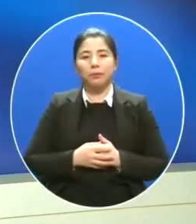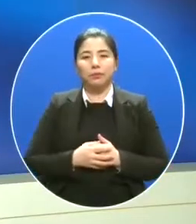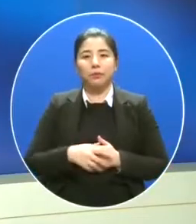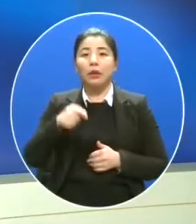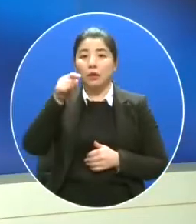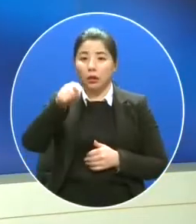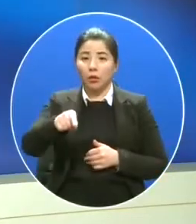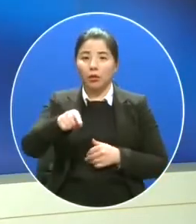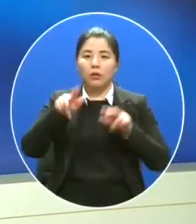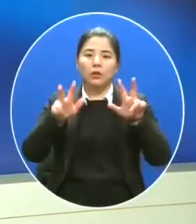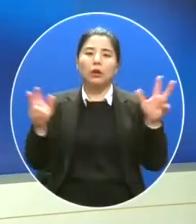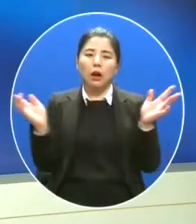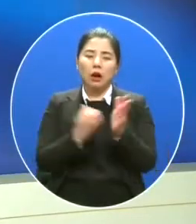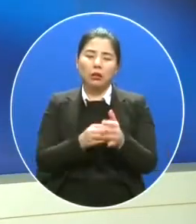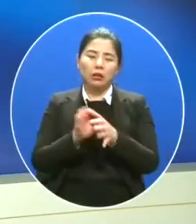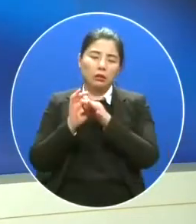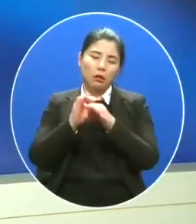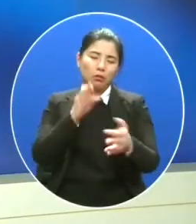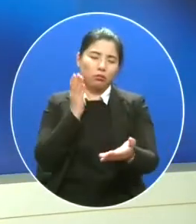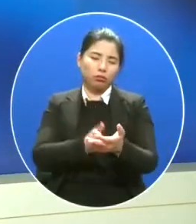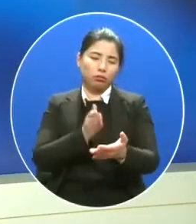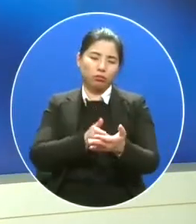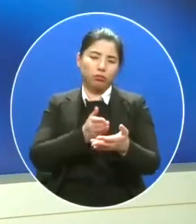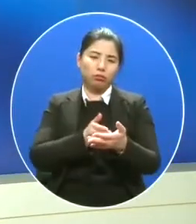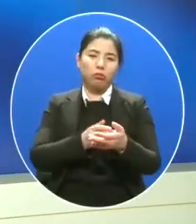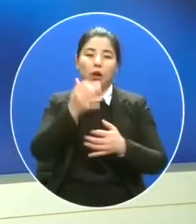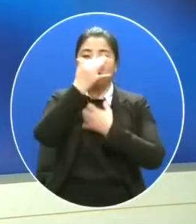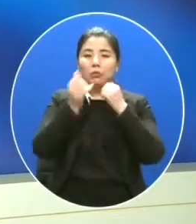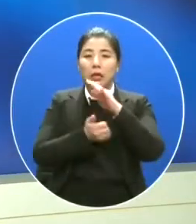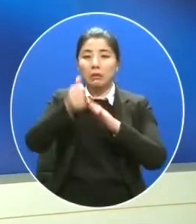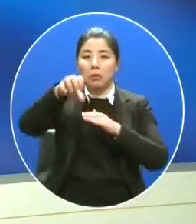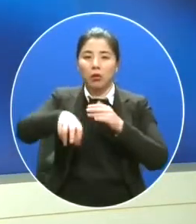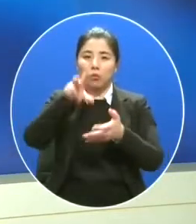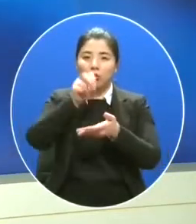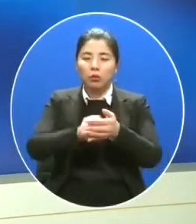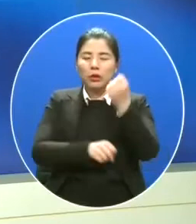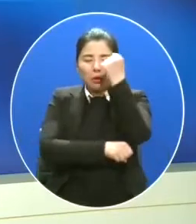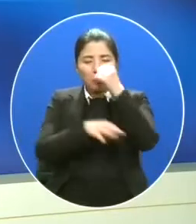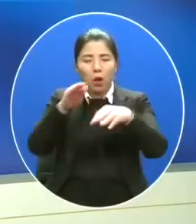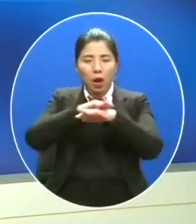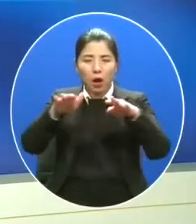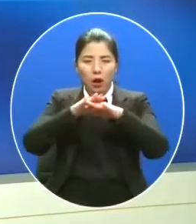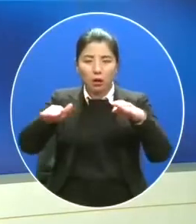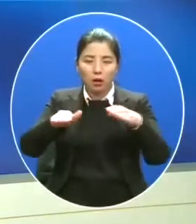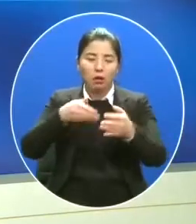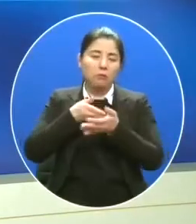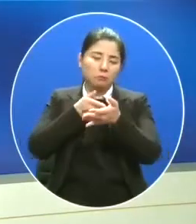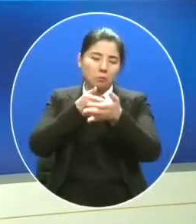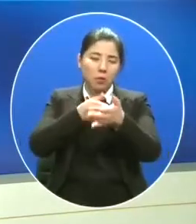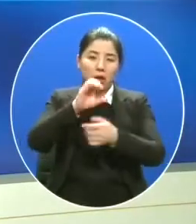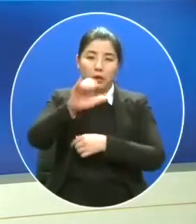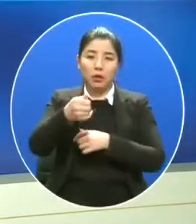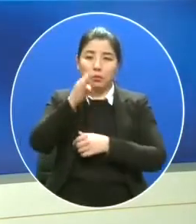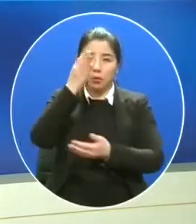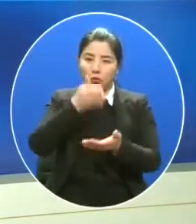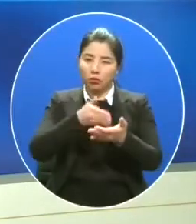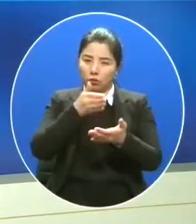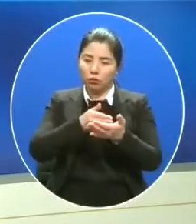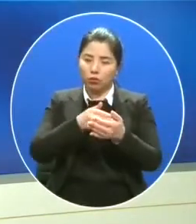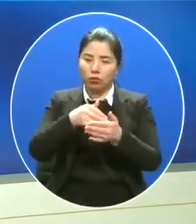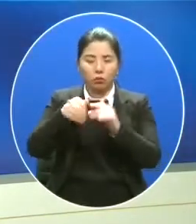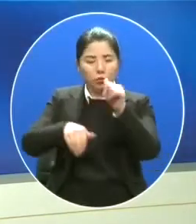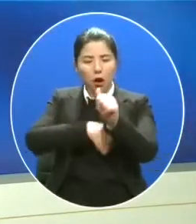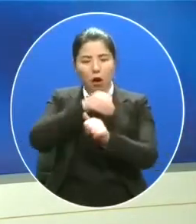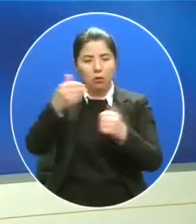생겼습니다. 이는 그동안 연속 보도를 통해 충북 희망원 문제의 근본적 해결을 촉구해왔던 CJB 뉴스의